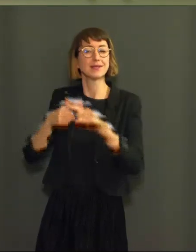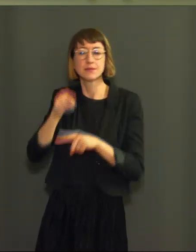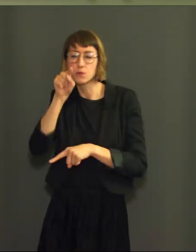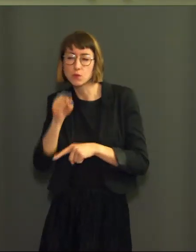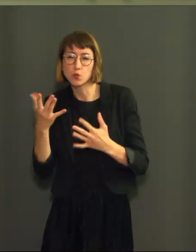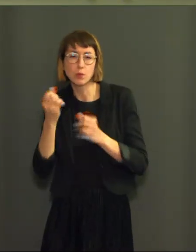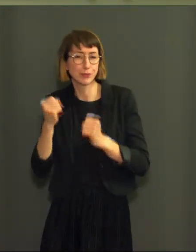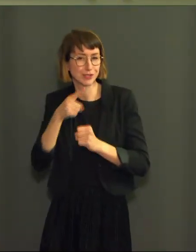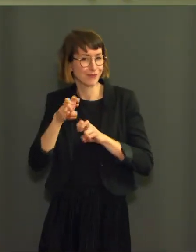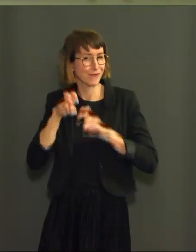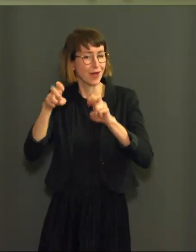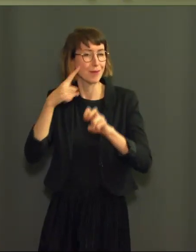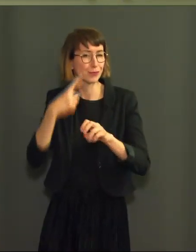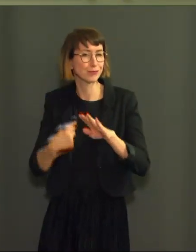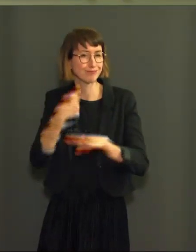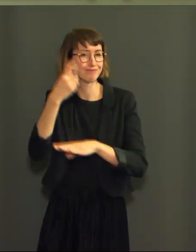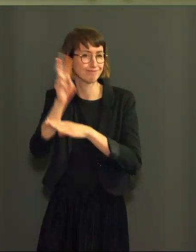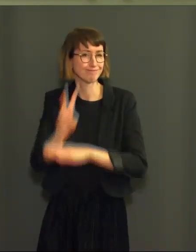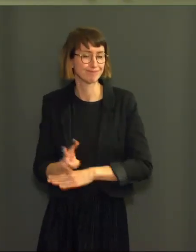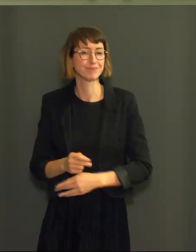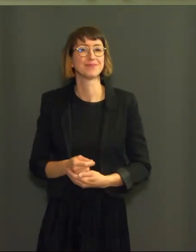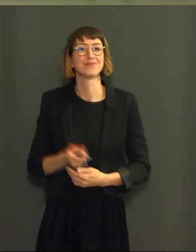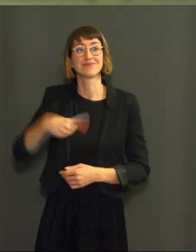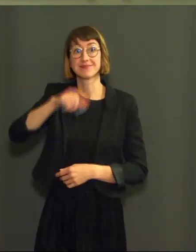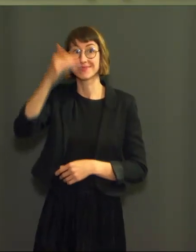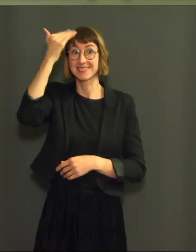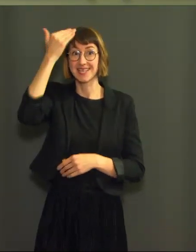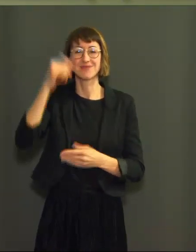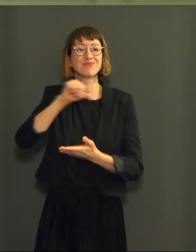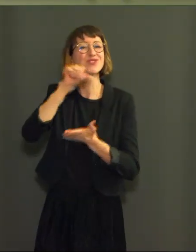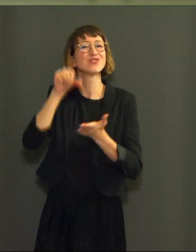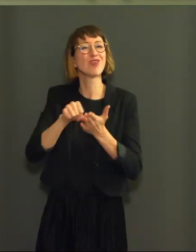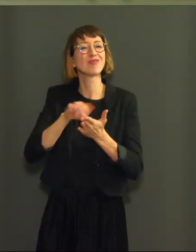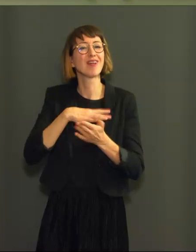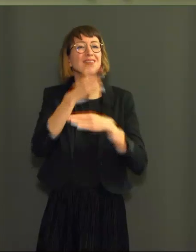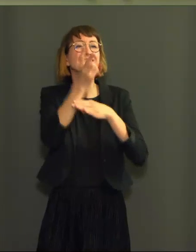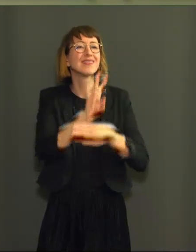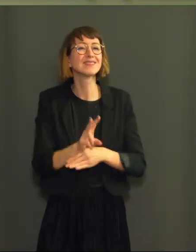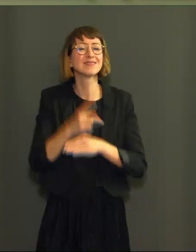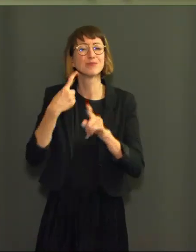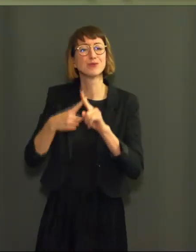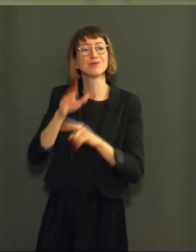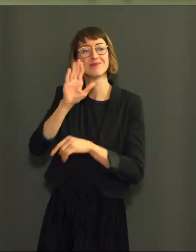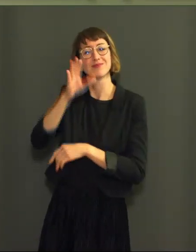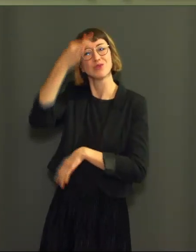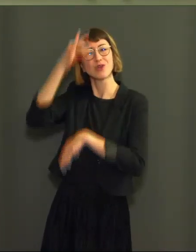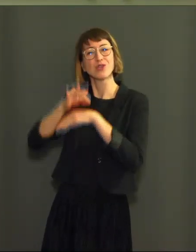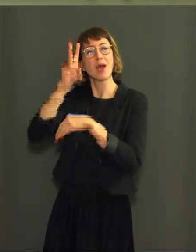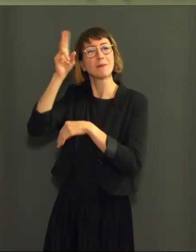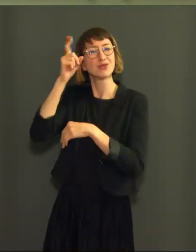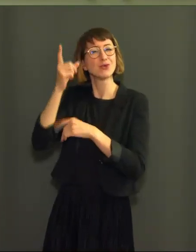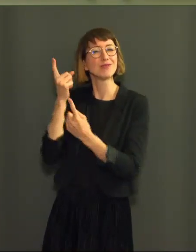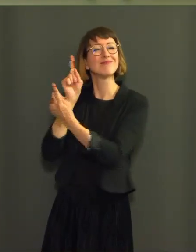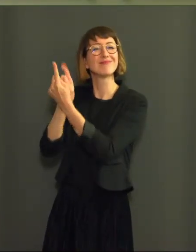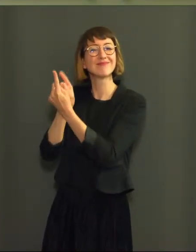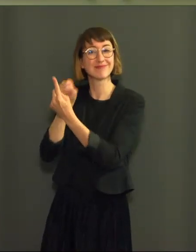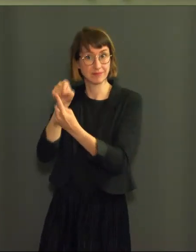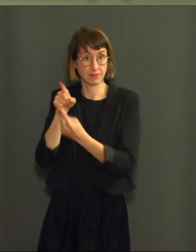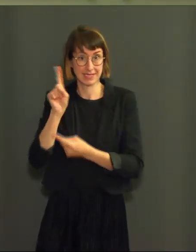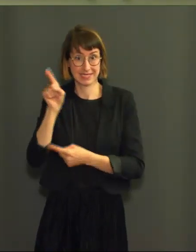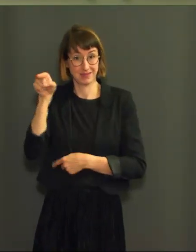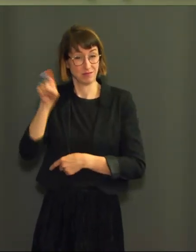Sachez évidemment que les centres de test et les médecins généralistes donneront toujours la priorité aux personnes malades avant les personnes qui souhaitent